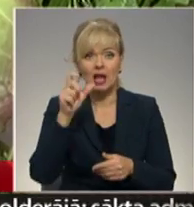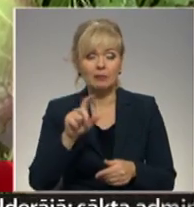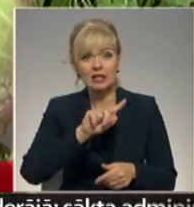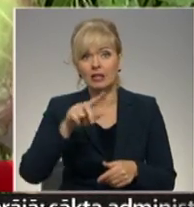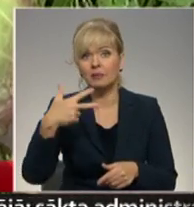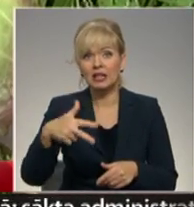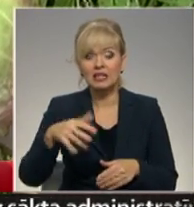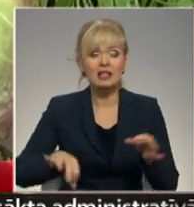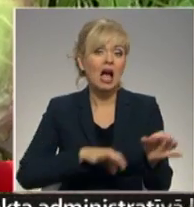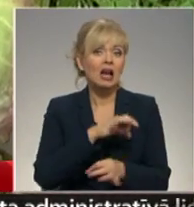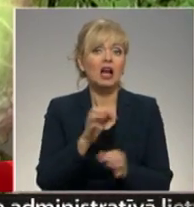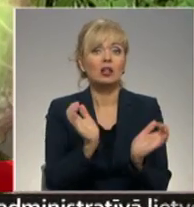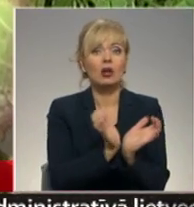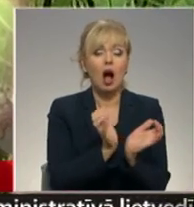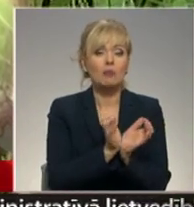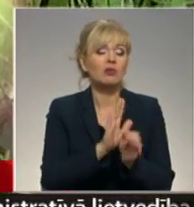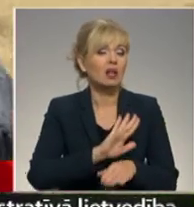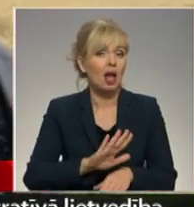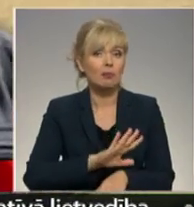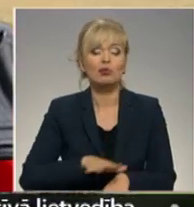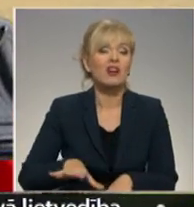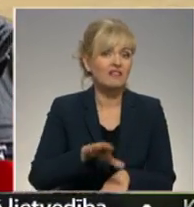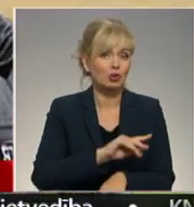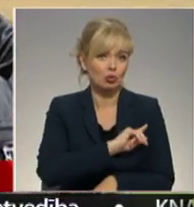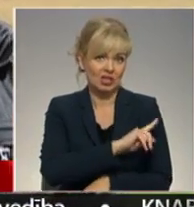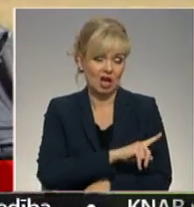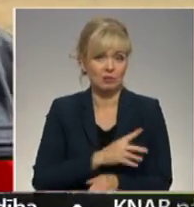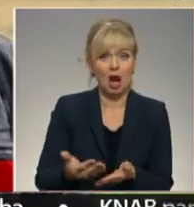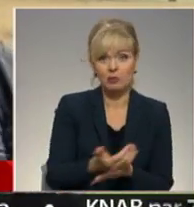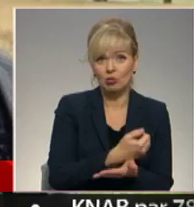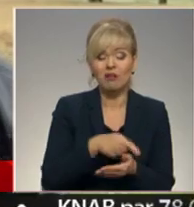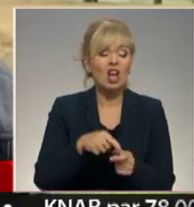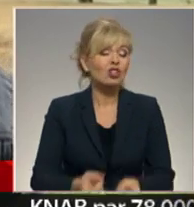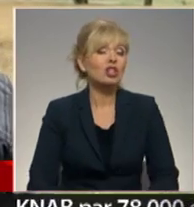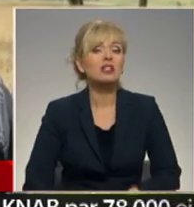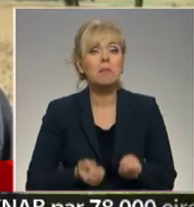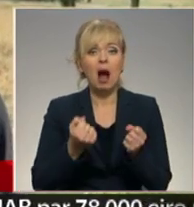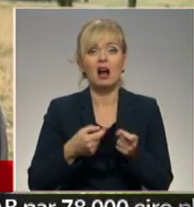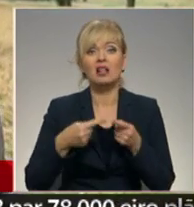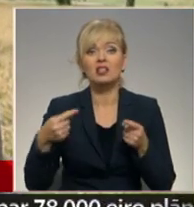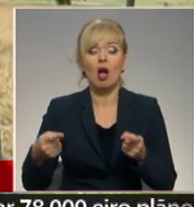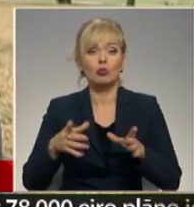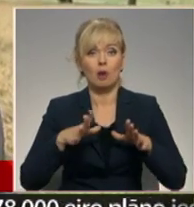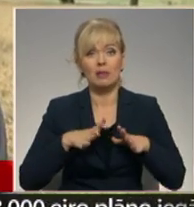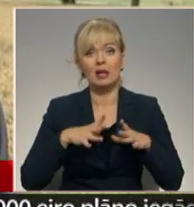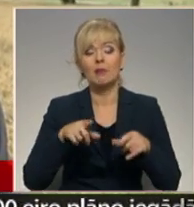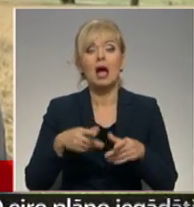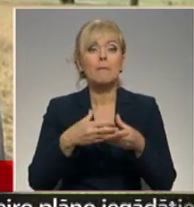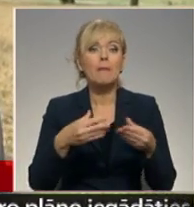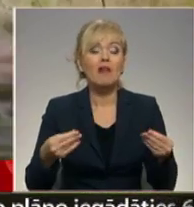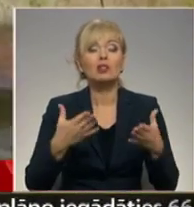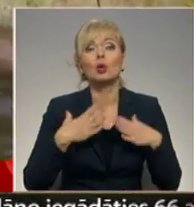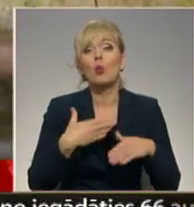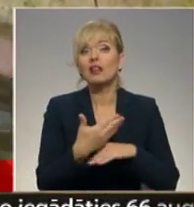130 hektārus kāpostu novākt nebūs iespējams. Nu, ir pati smagākā sezona, kas vispār ir bijusi šajā. Jau pavasaris bija